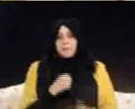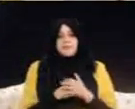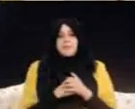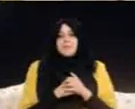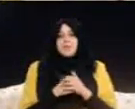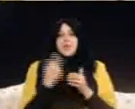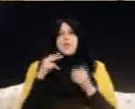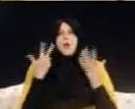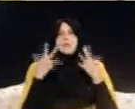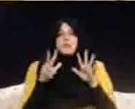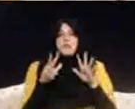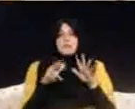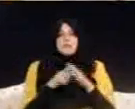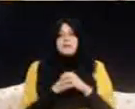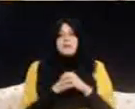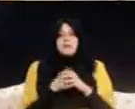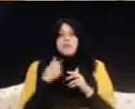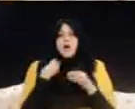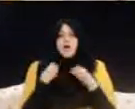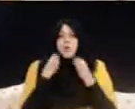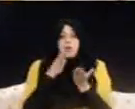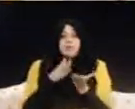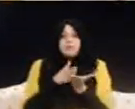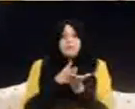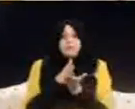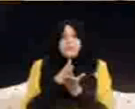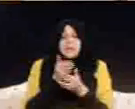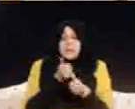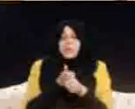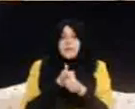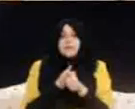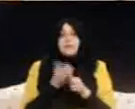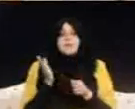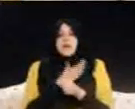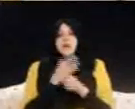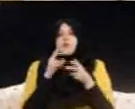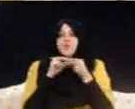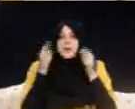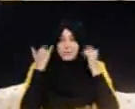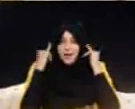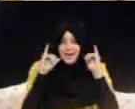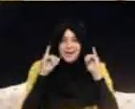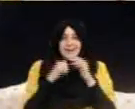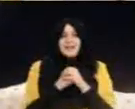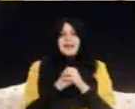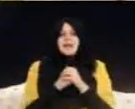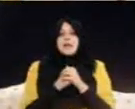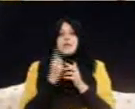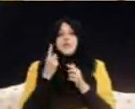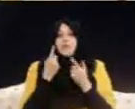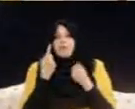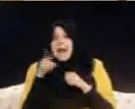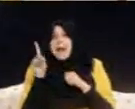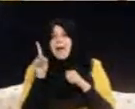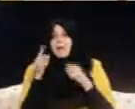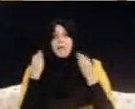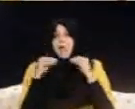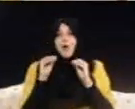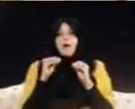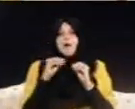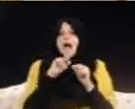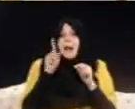في الآية رقم 18 ثم جعلناك على شريعة من أمر فاتبعها، وقال في سورة البقرة الآية 275 وأحل الله البيع وحرم